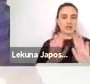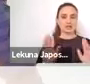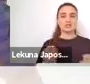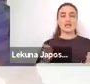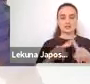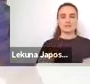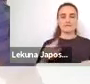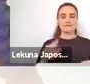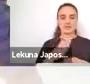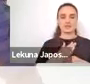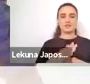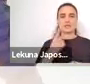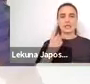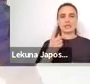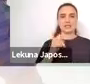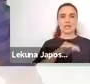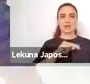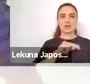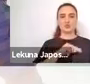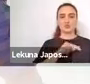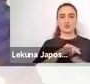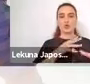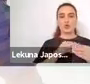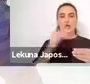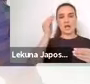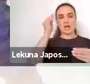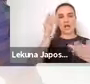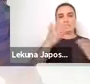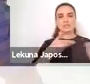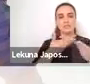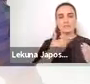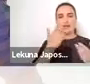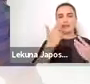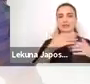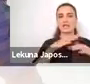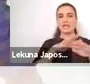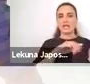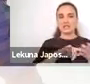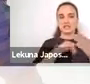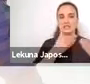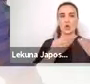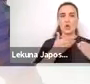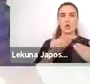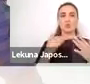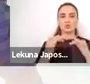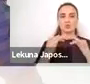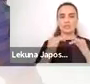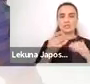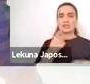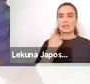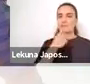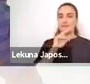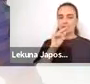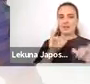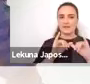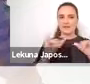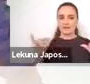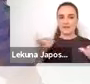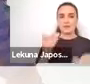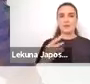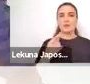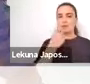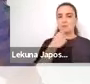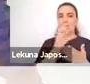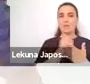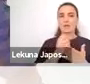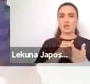ასევე გადის ერთი თანამშრომლობაზე, გაზიარებაზე, ინტერაქციაზე, კომუნიკაციაზე, ენამეტყველების განვითარებაზე, ლექსიკური